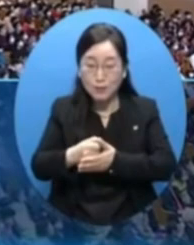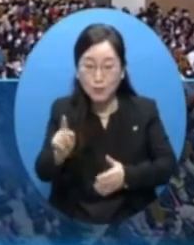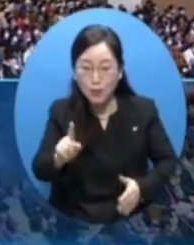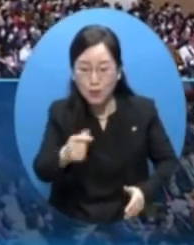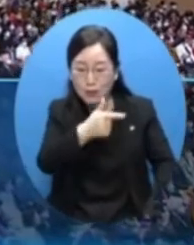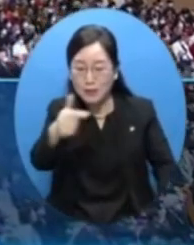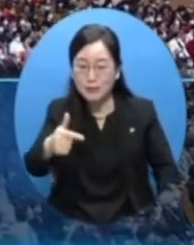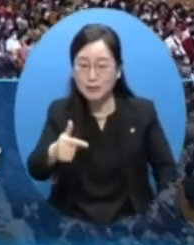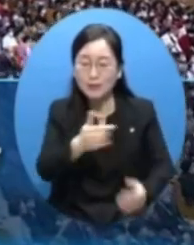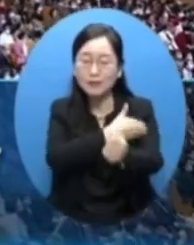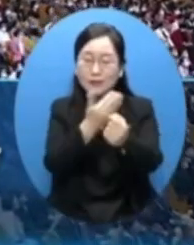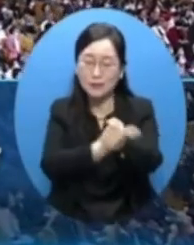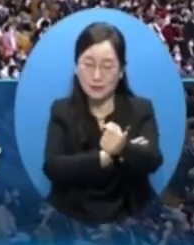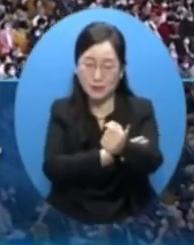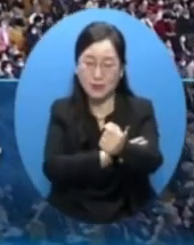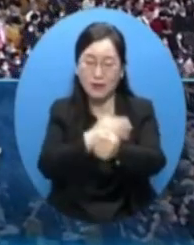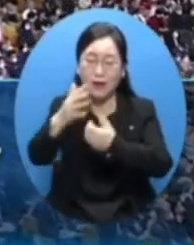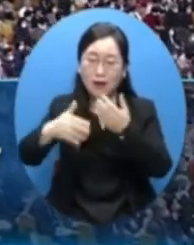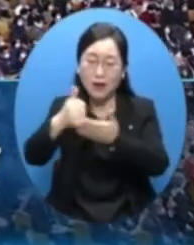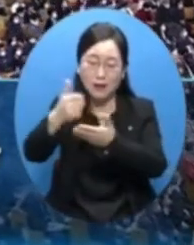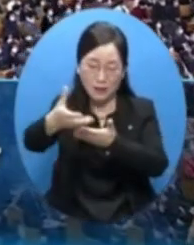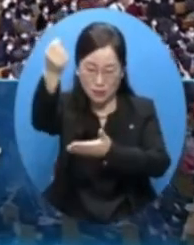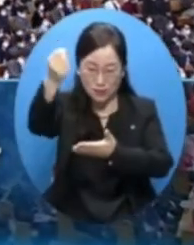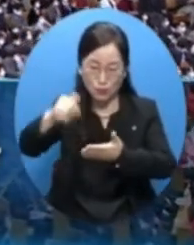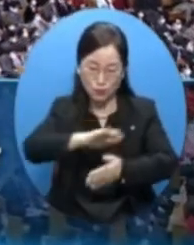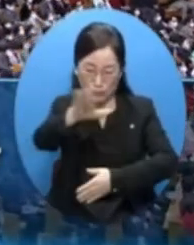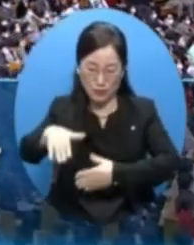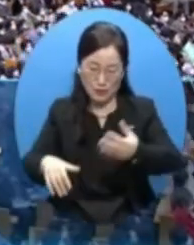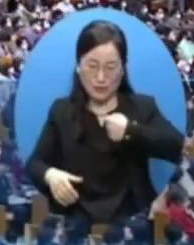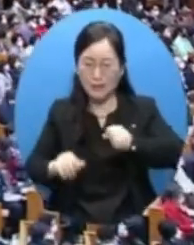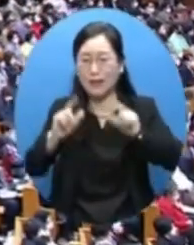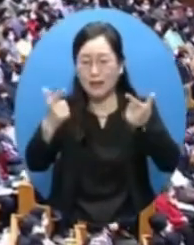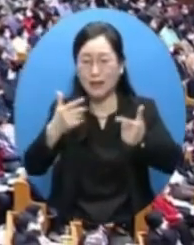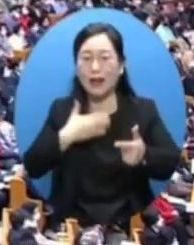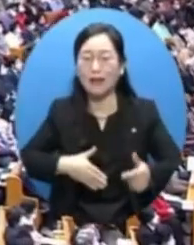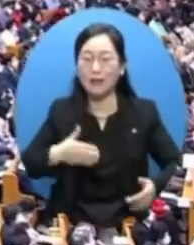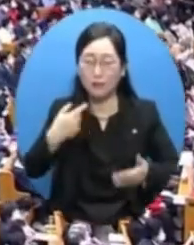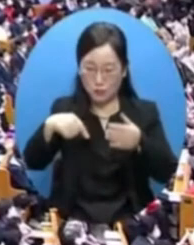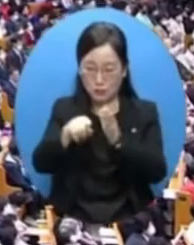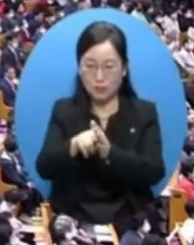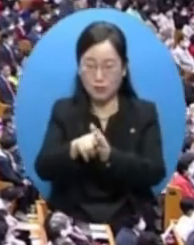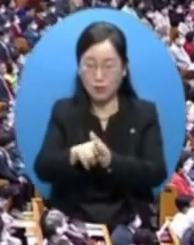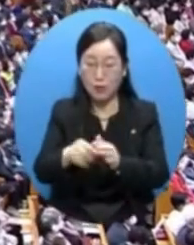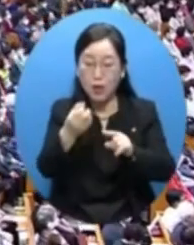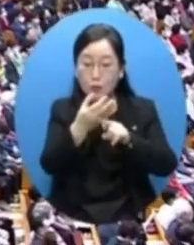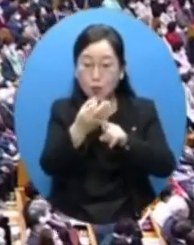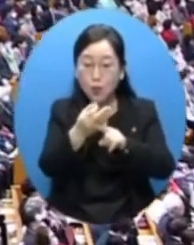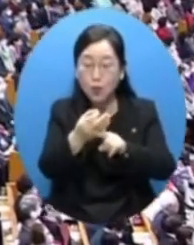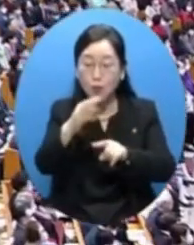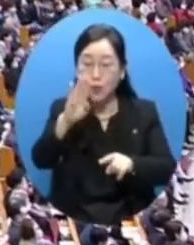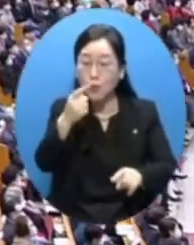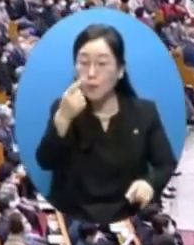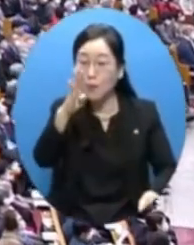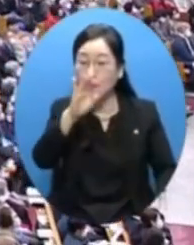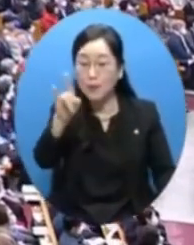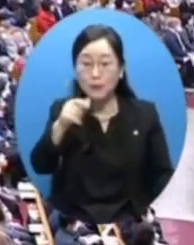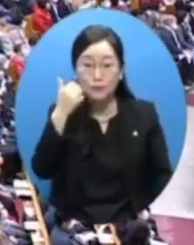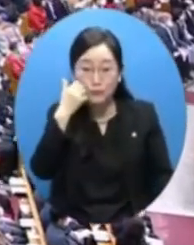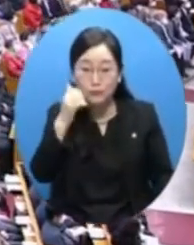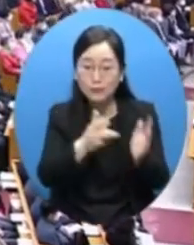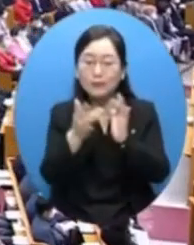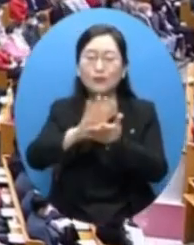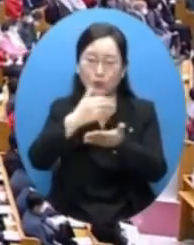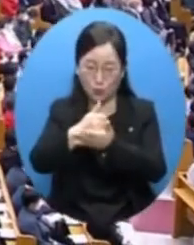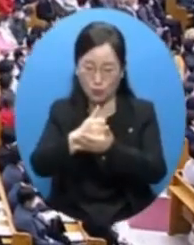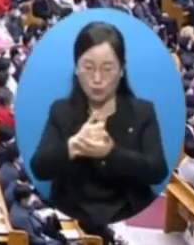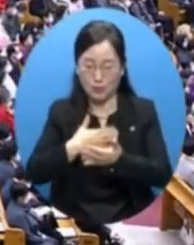능력은 하나님께 있고 우리에게 있지 아니함을 알게 하려 함이라. 이 보배라면 예수 그리스도입니다. 예수님이 나와 함께 하시기 때문에 위대한 하나님의